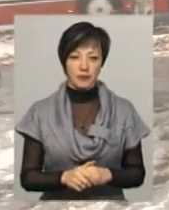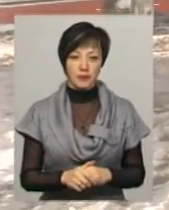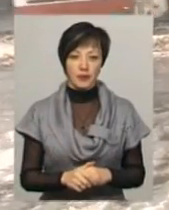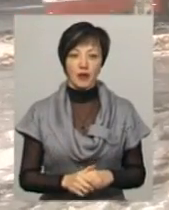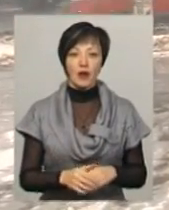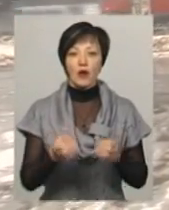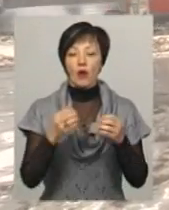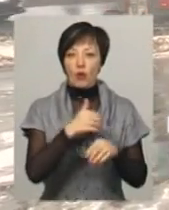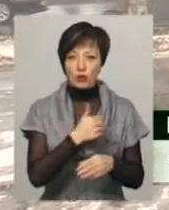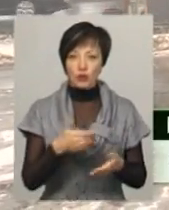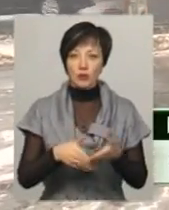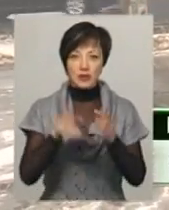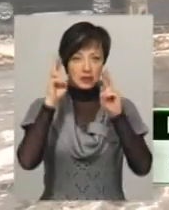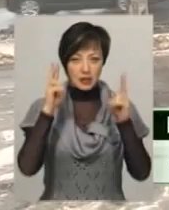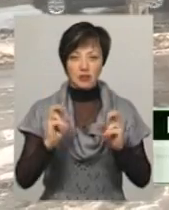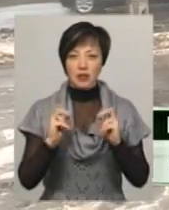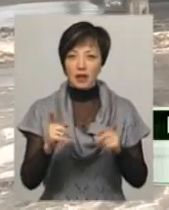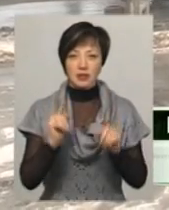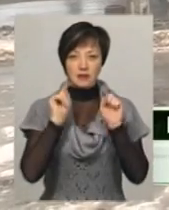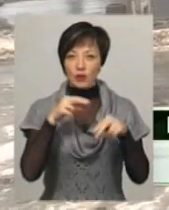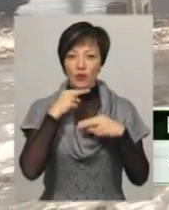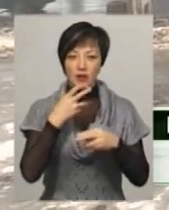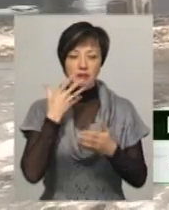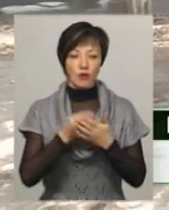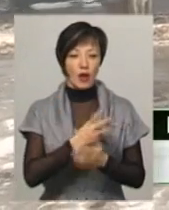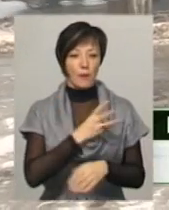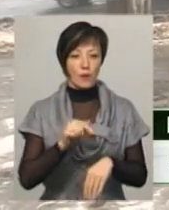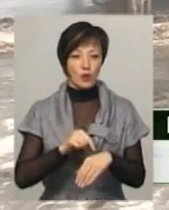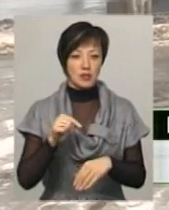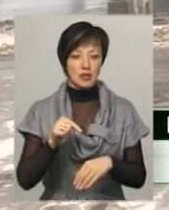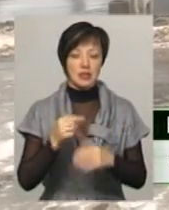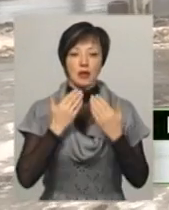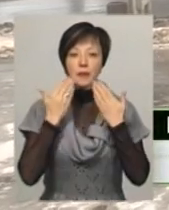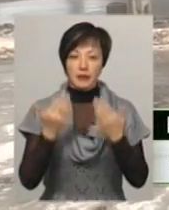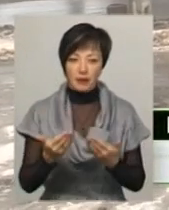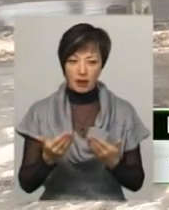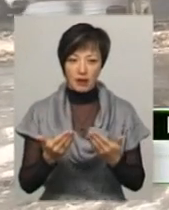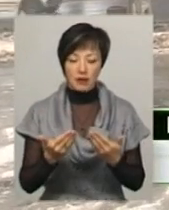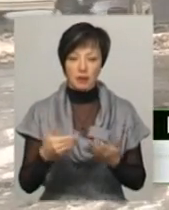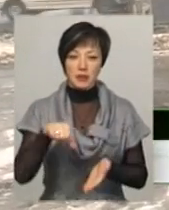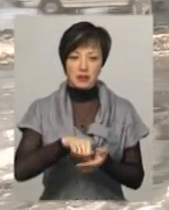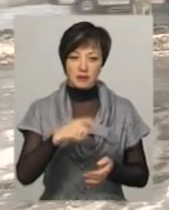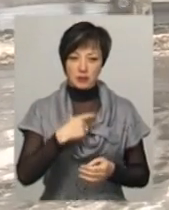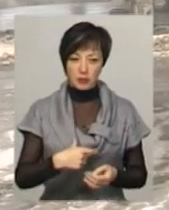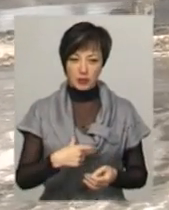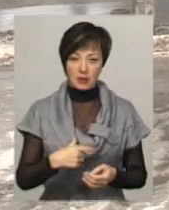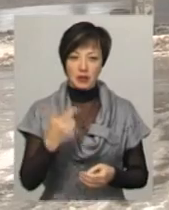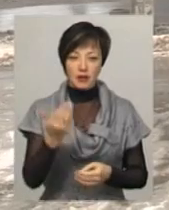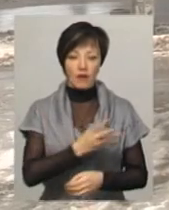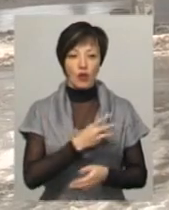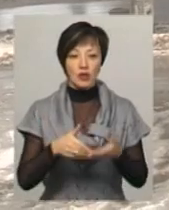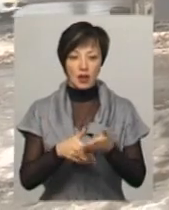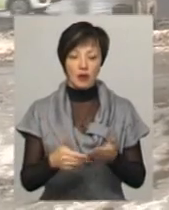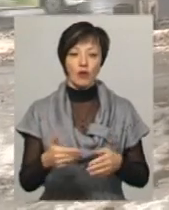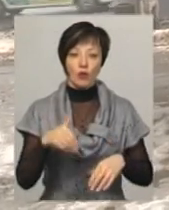Хочеш допомогти, не знати як, не звертай уваги на свої емоції. Запитай, представся, що ти волонтер і